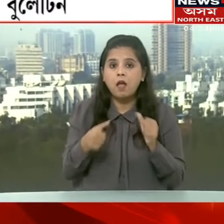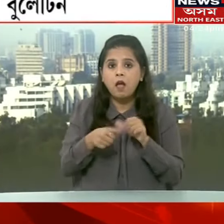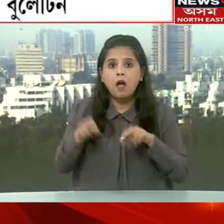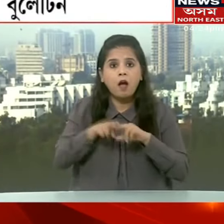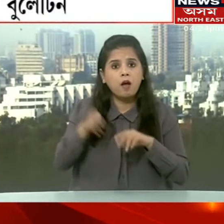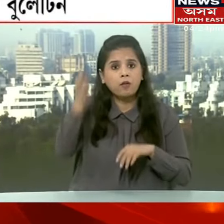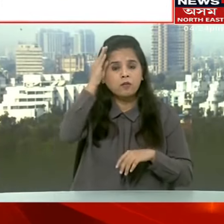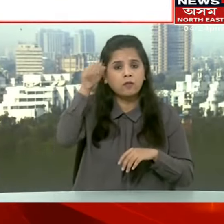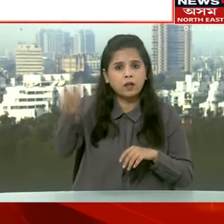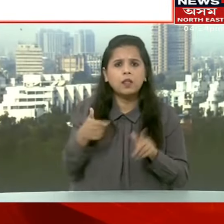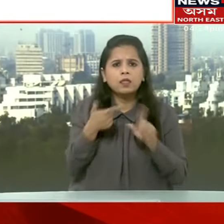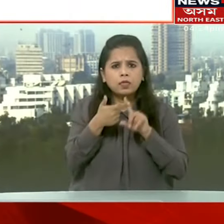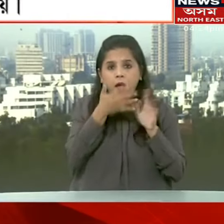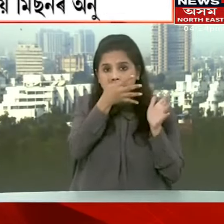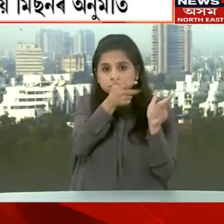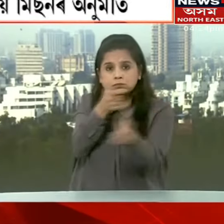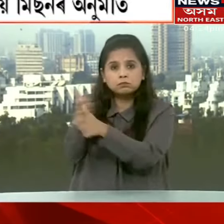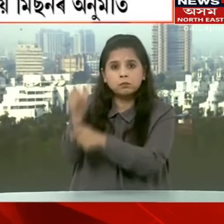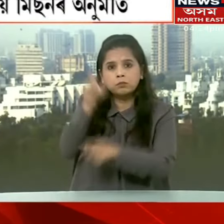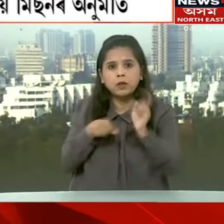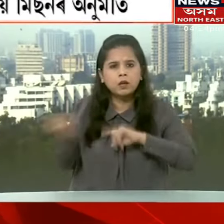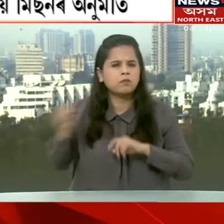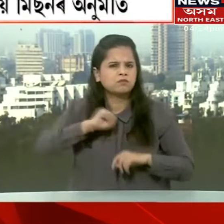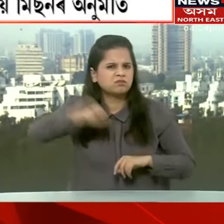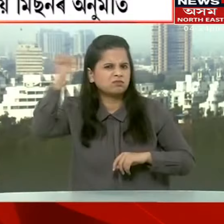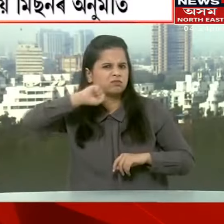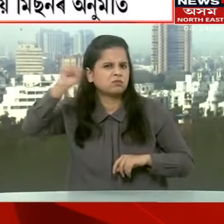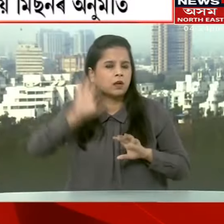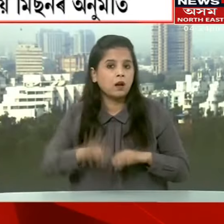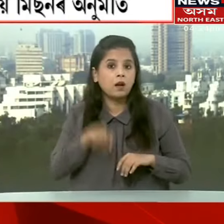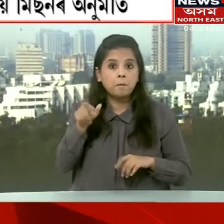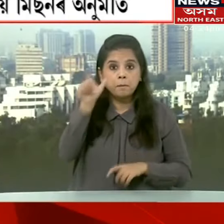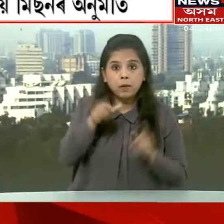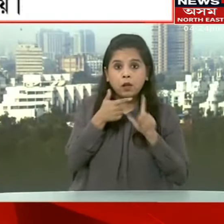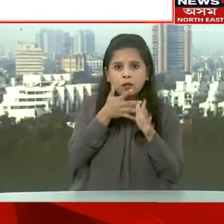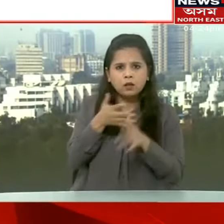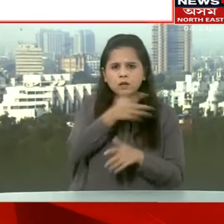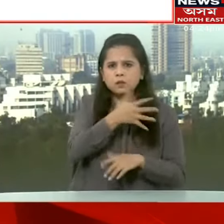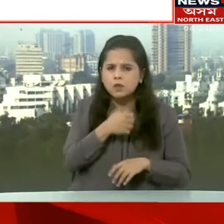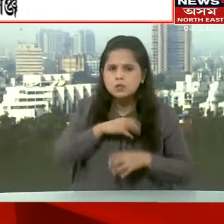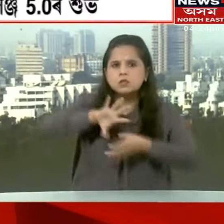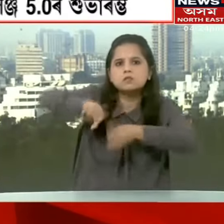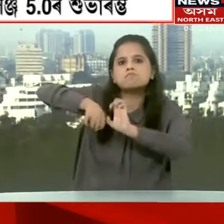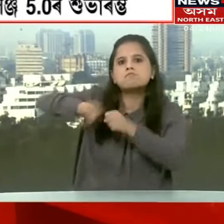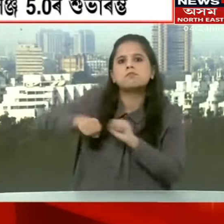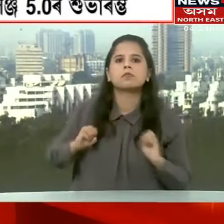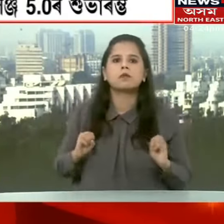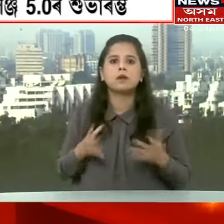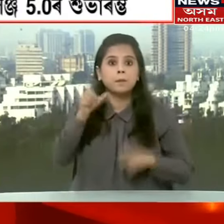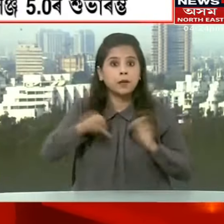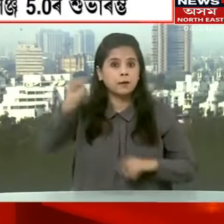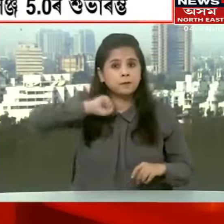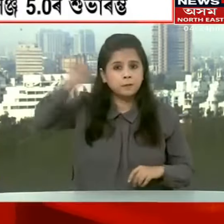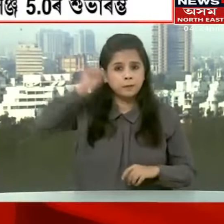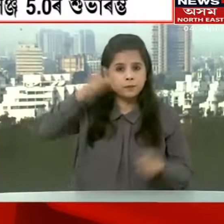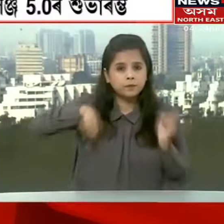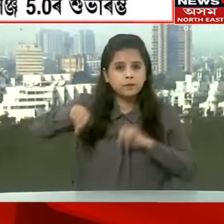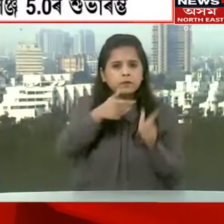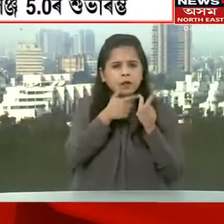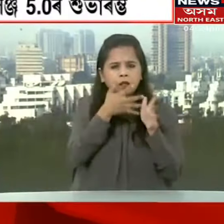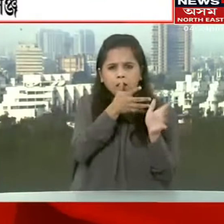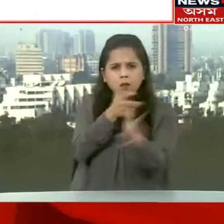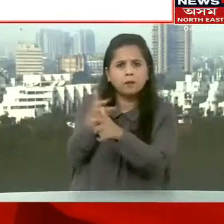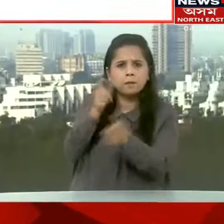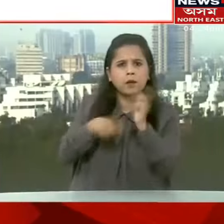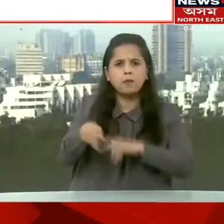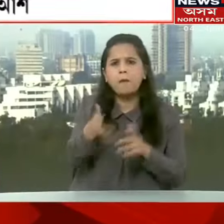अफगानिस्तान में तालिबान के खिलाफ लोगों का विरोध जारी है। तालिबान ने इस विरोध प्रदर्शन को कुचलना भी शुरू कर दिया है। विरोध प्रदर्शन के दौरान तालिबानियों द्वारा की